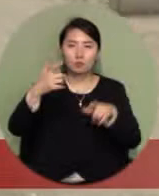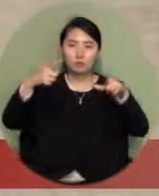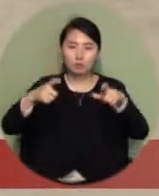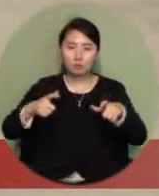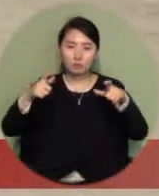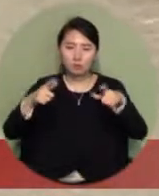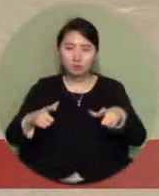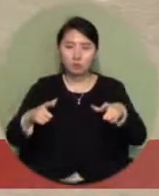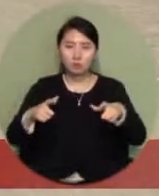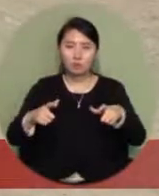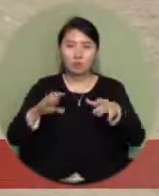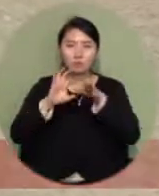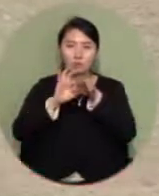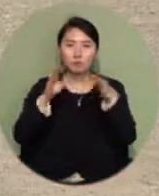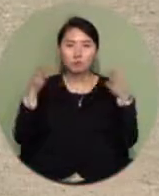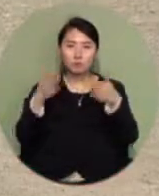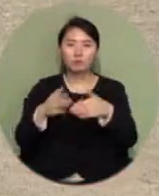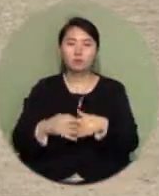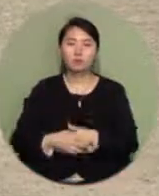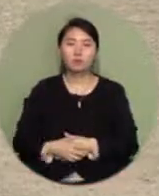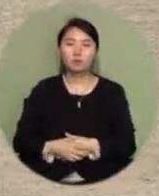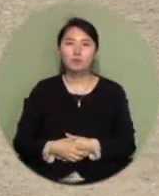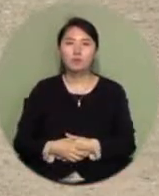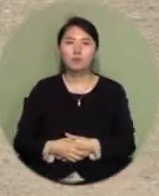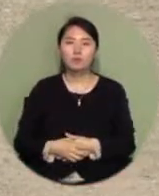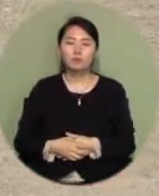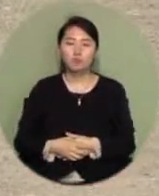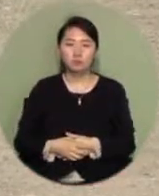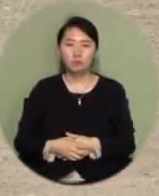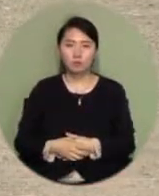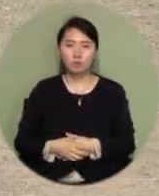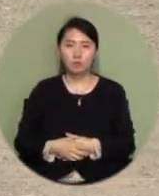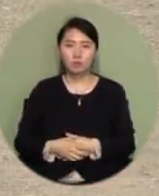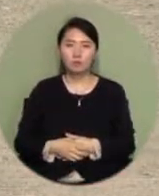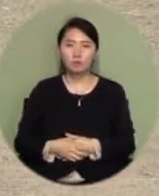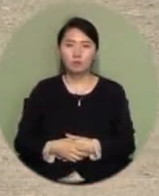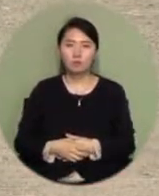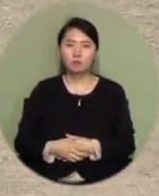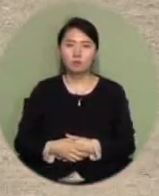갑의 선거구도에 관심이 모아지고 있습니다. 서울 경기 케이블TV 김대영입니다.